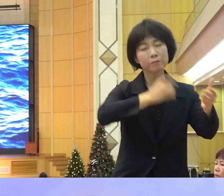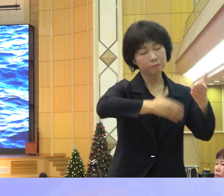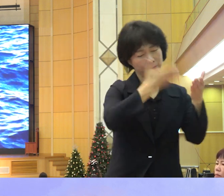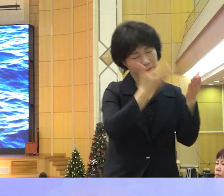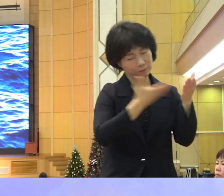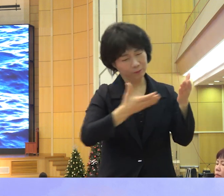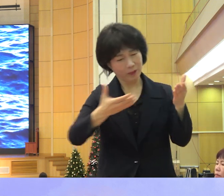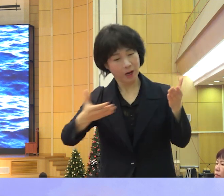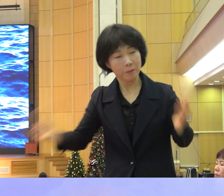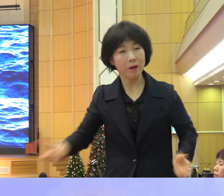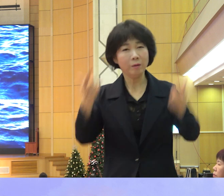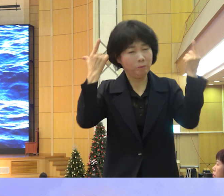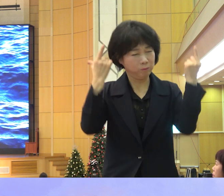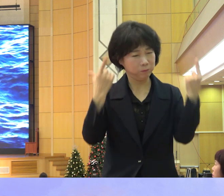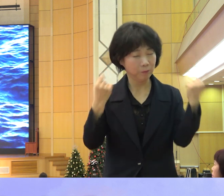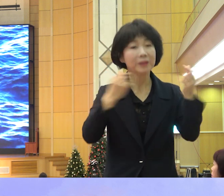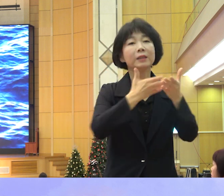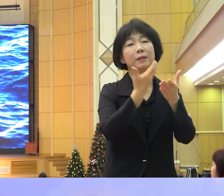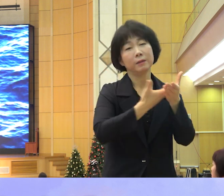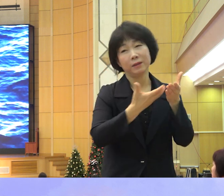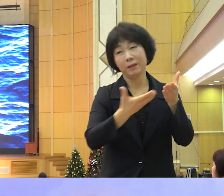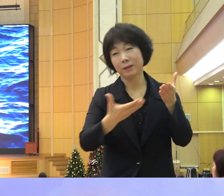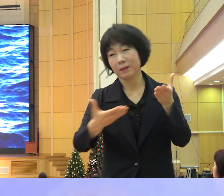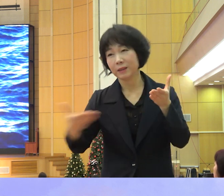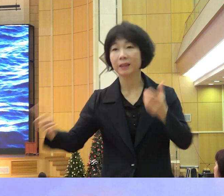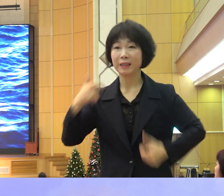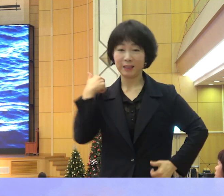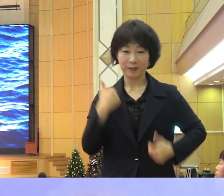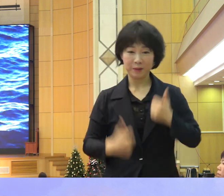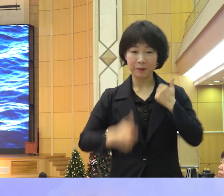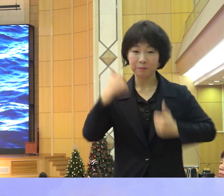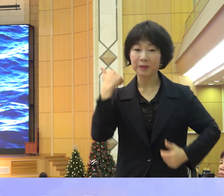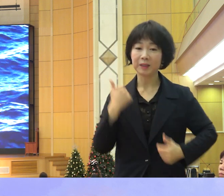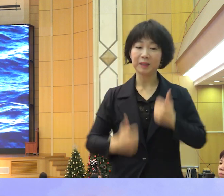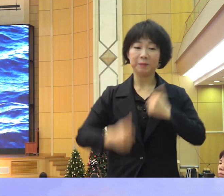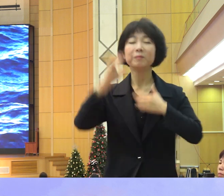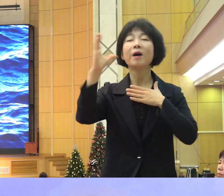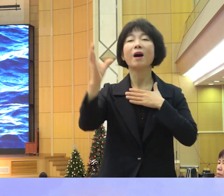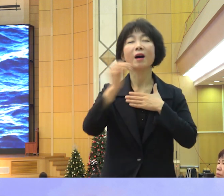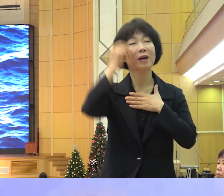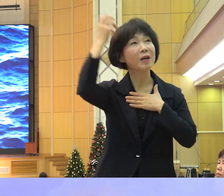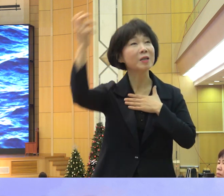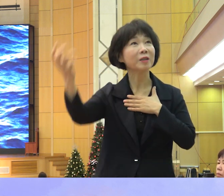강물같이 흐르는 기쁨 성령